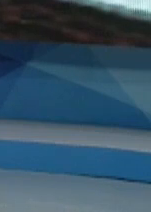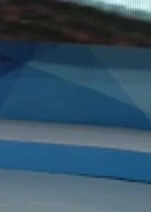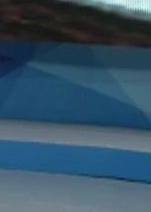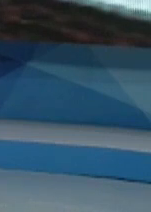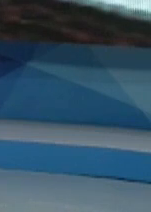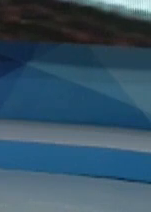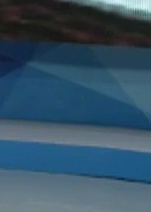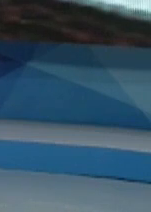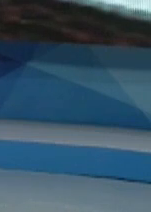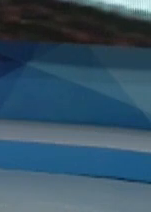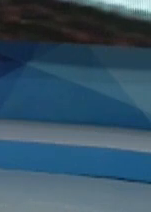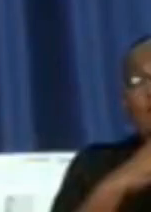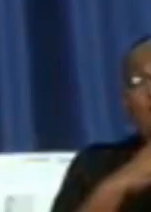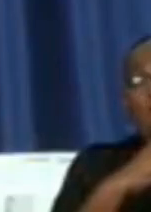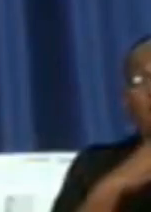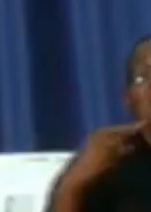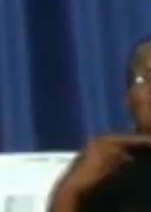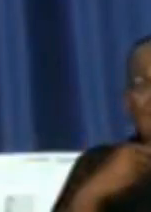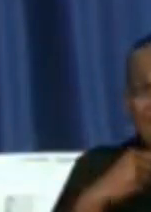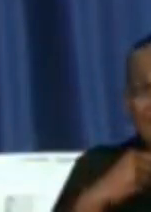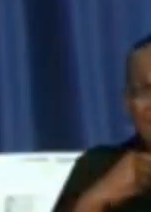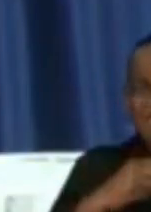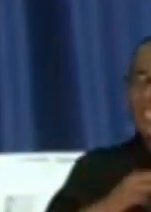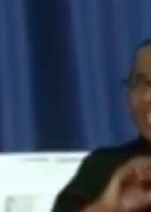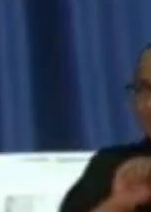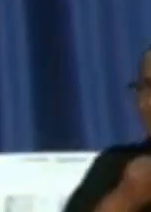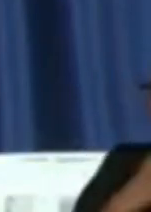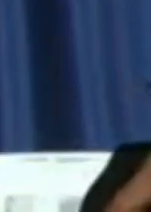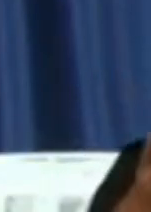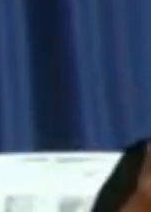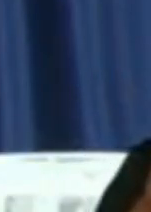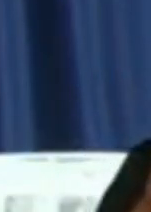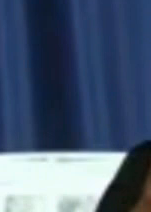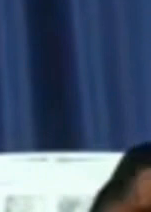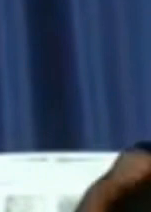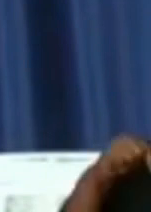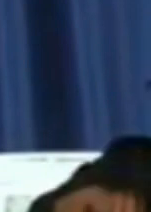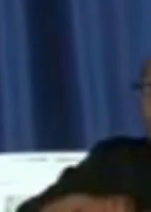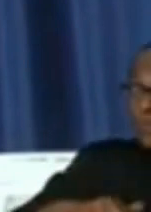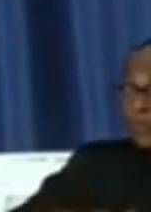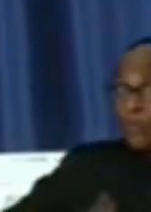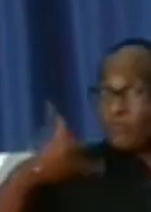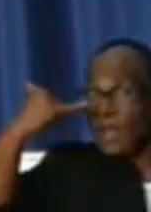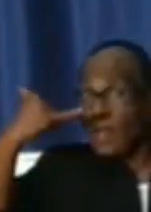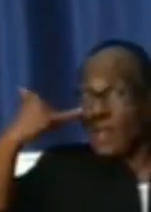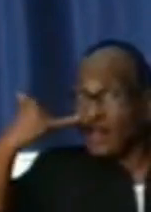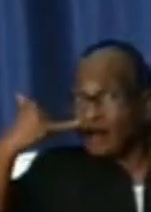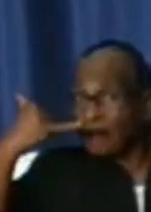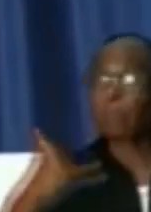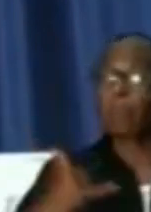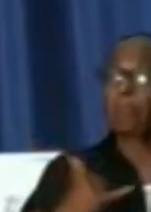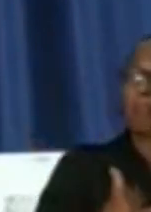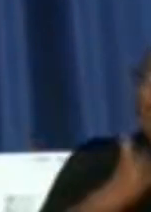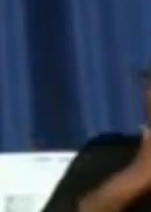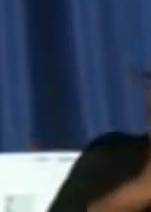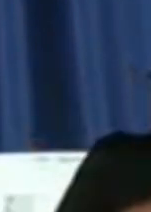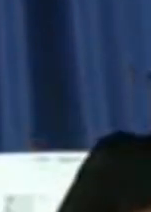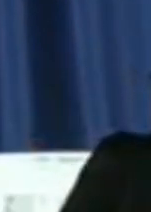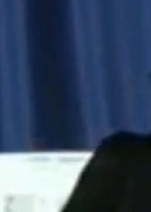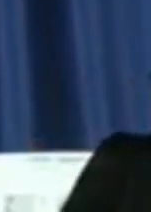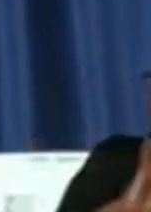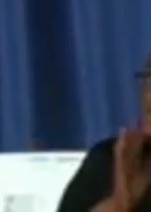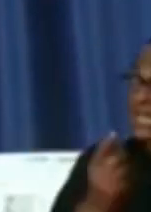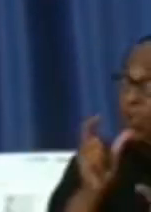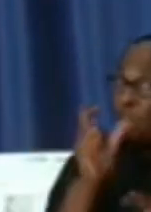enkele ziekenhuizen. U kunt zich voorstellen met de capaciteit die ik net noemde, is het de laatste anderhalf